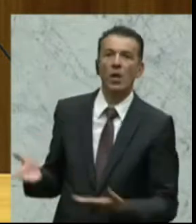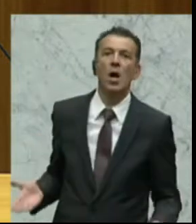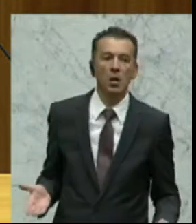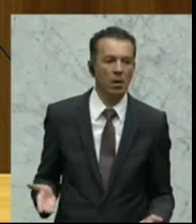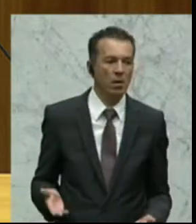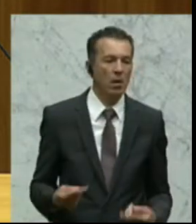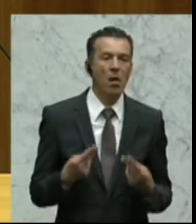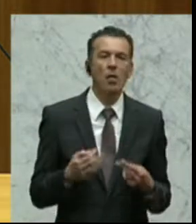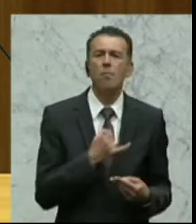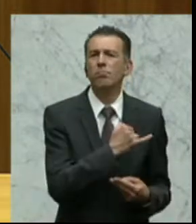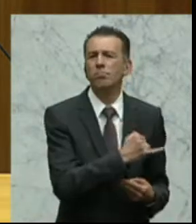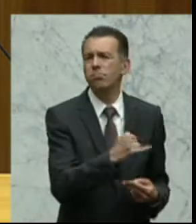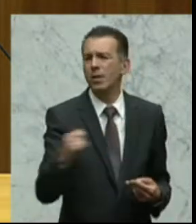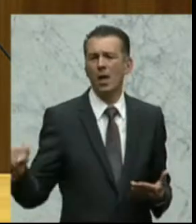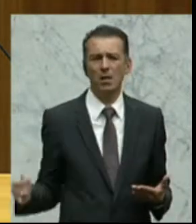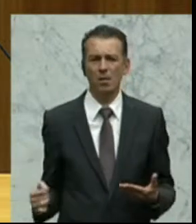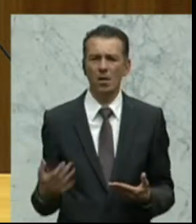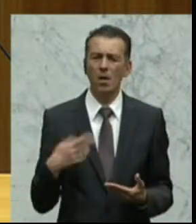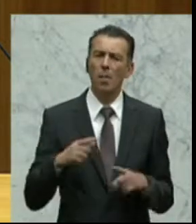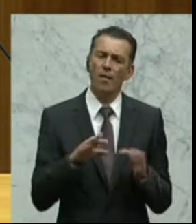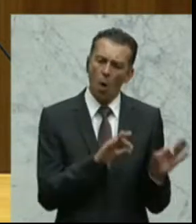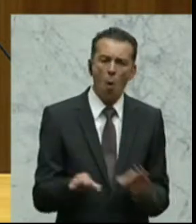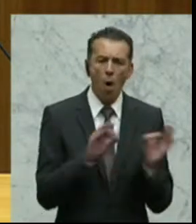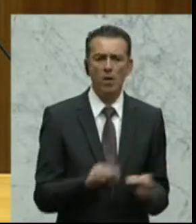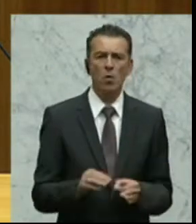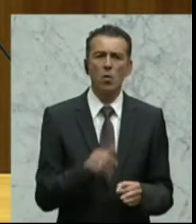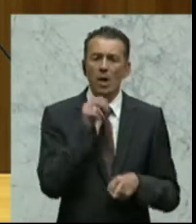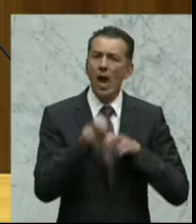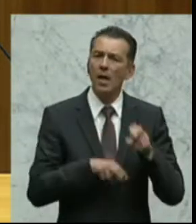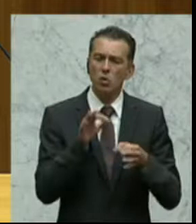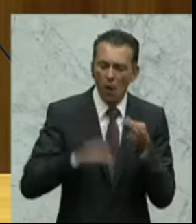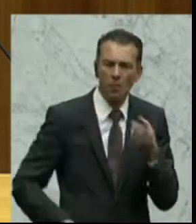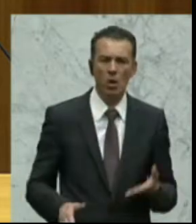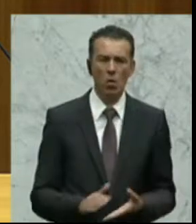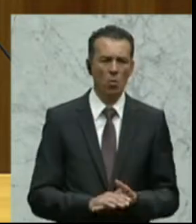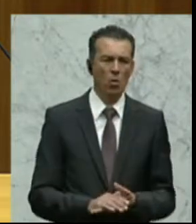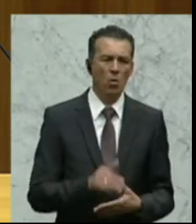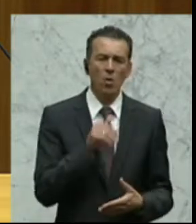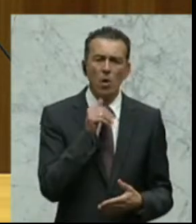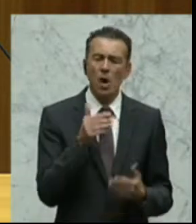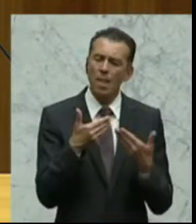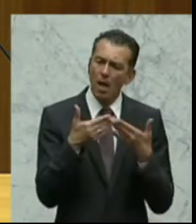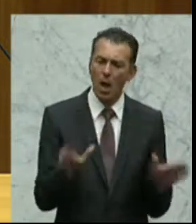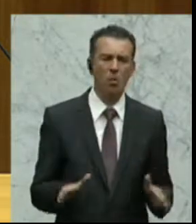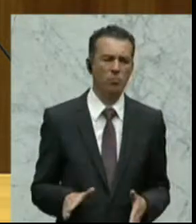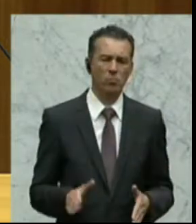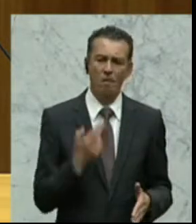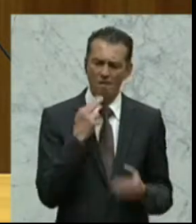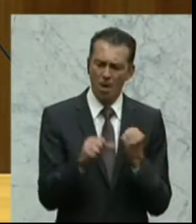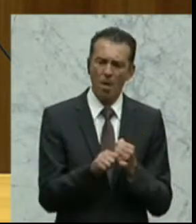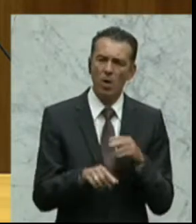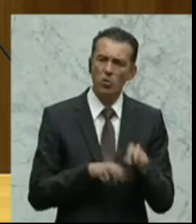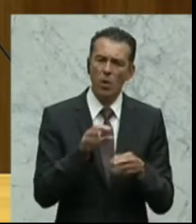auch. Je mehr wir für Ordnung sorgen, keine Steuerhinterziehung, keine Toleranz mit denen, die das machen, stärken wir